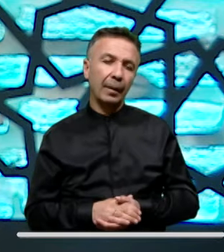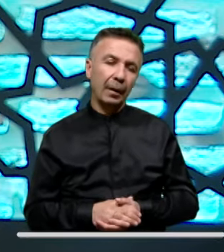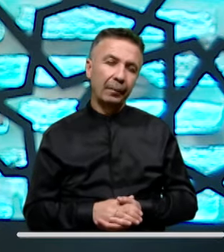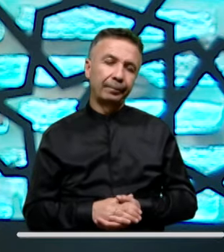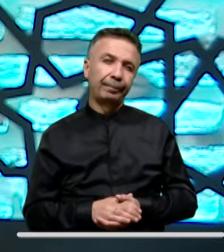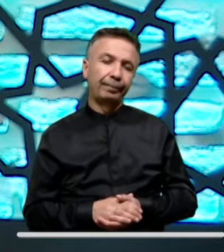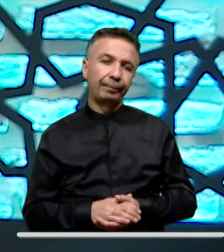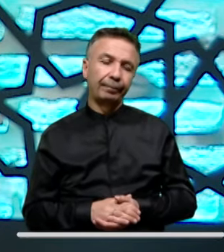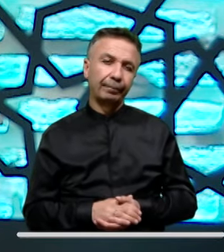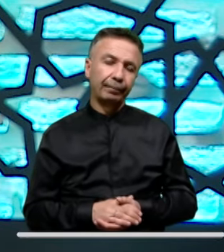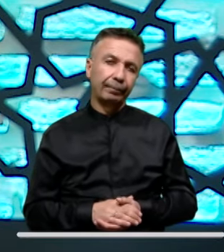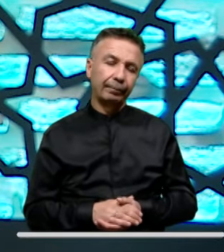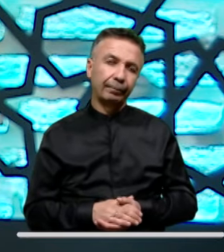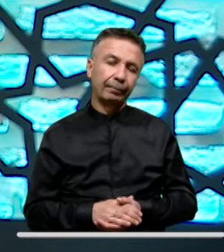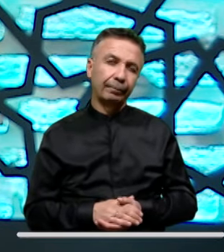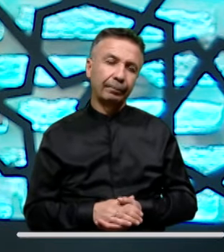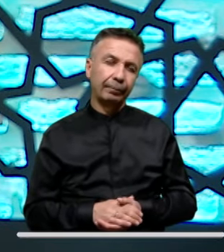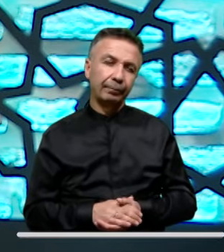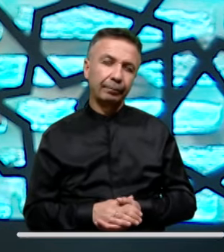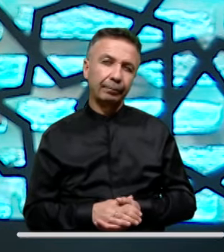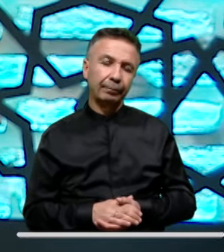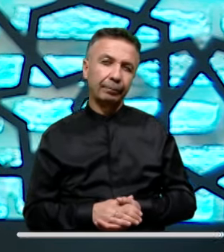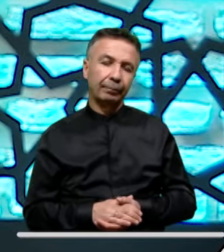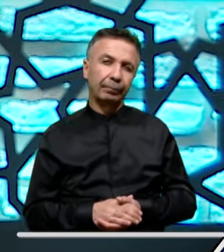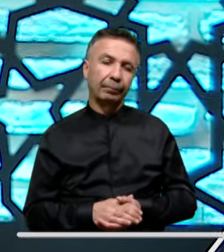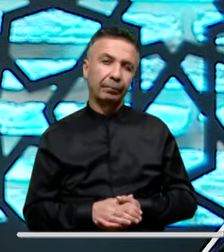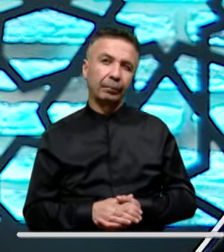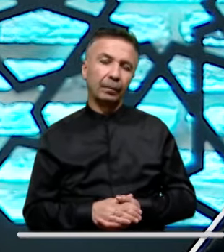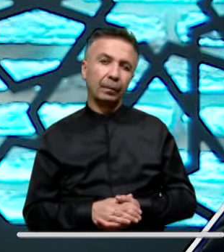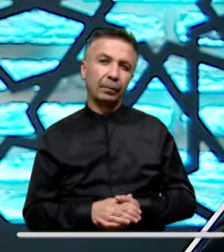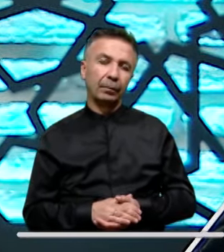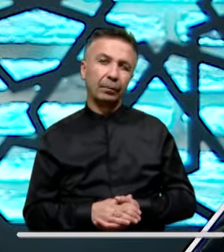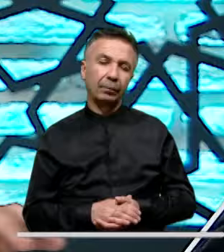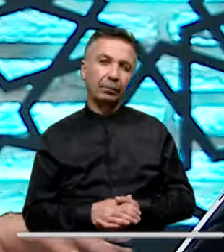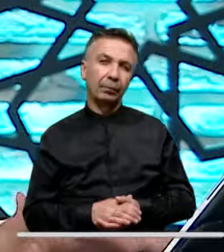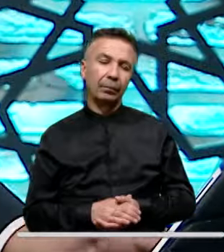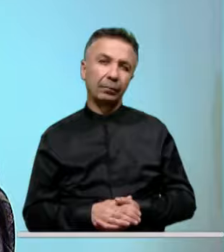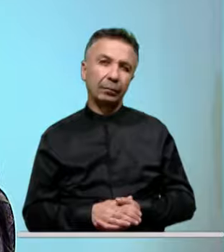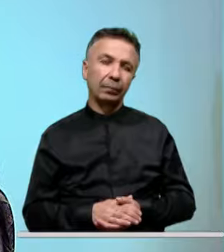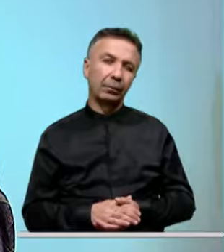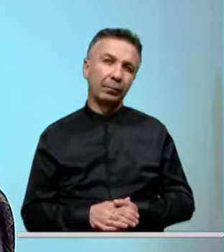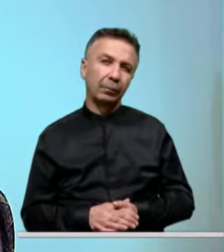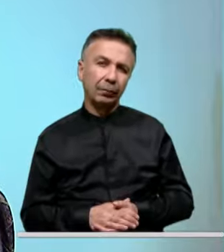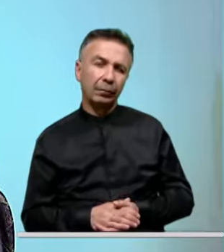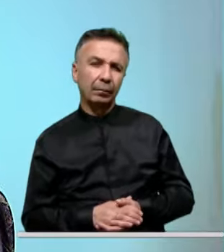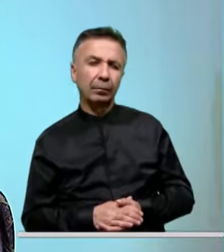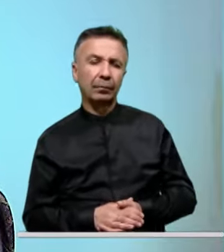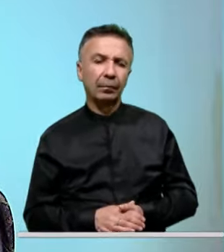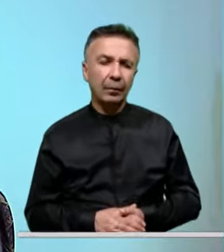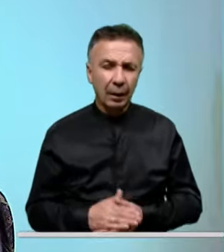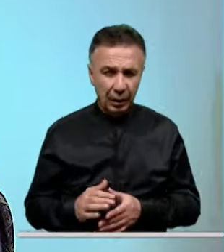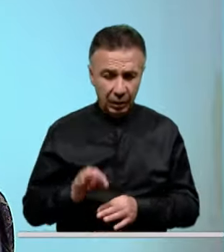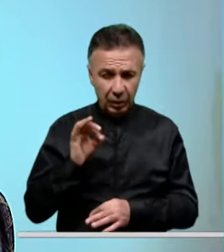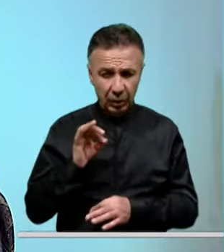olur. Hayırlı akşamlar diliyorum. Dua beklerim senden de. Ne dersiniz hocam? Şimdi kişinin